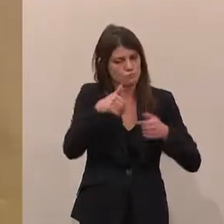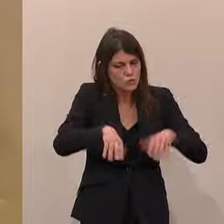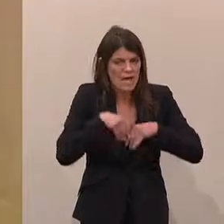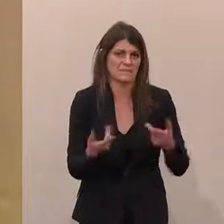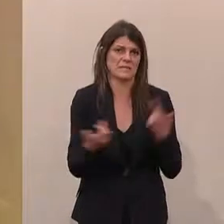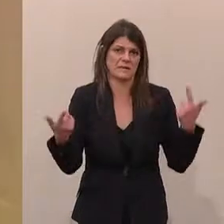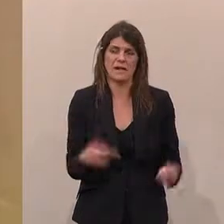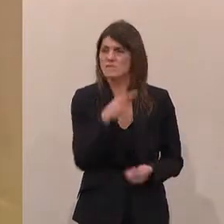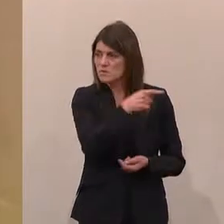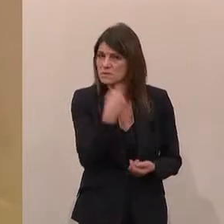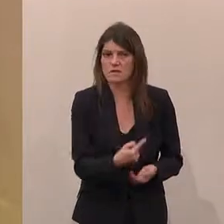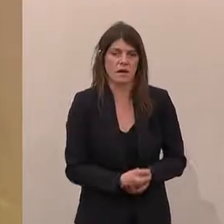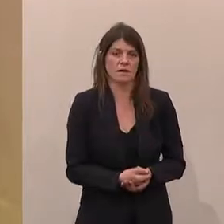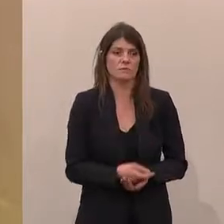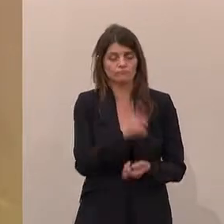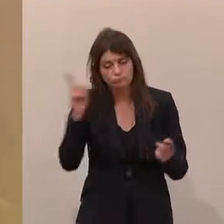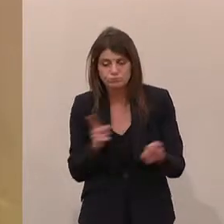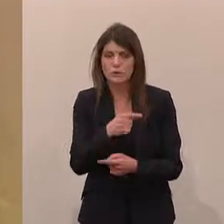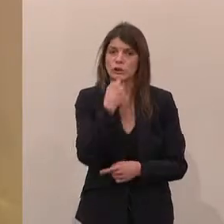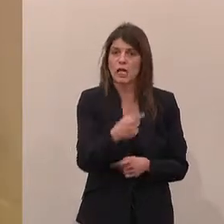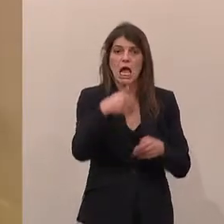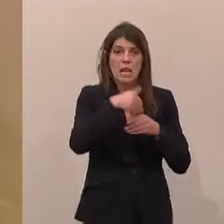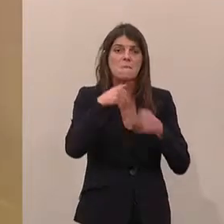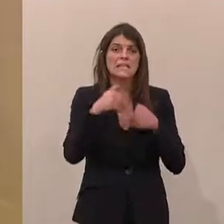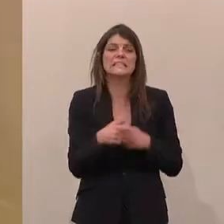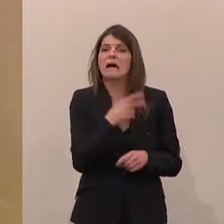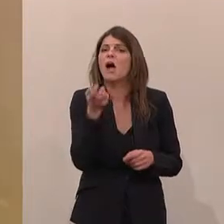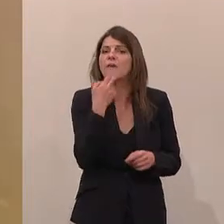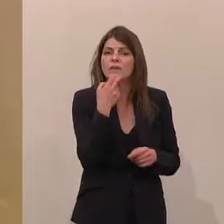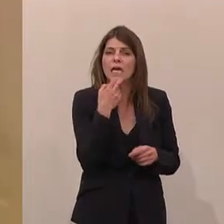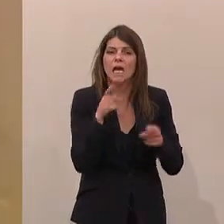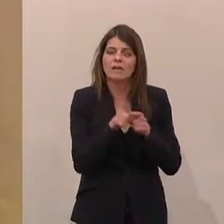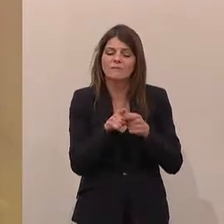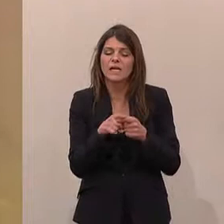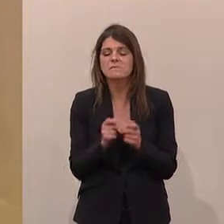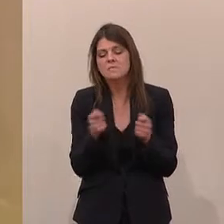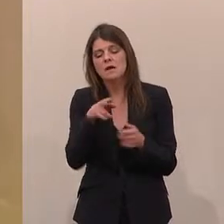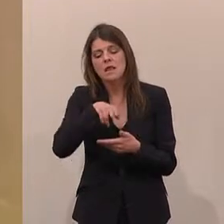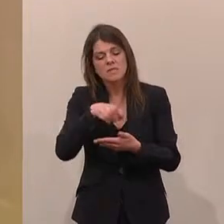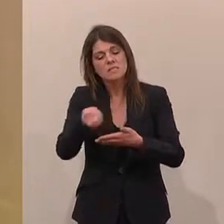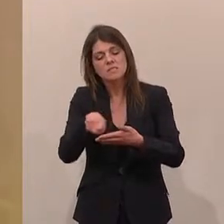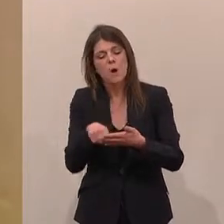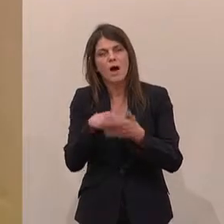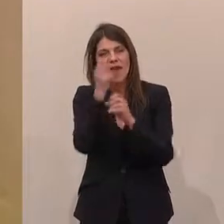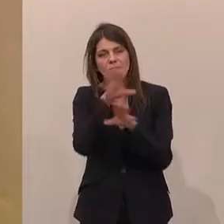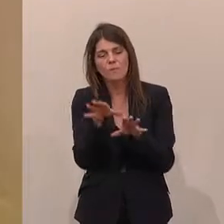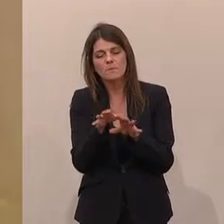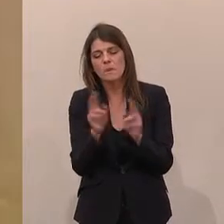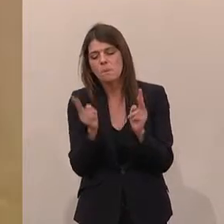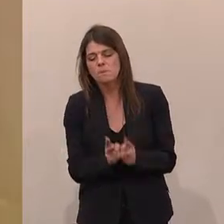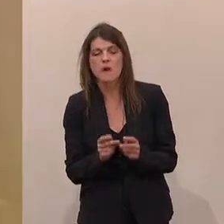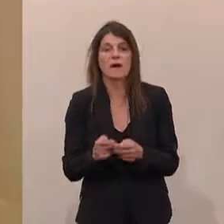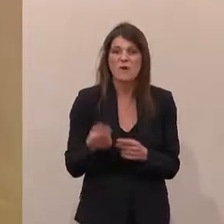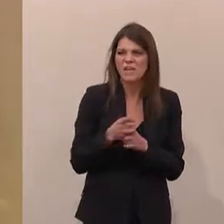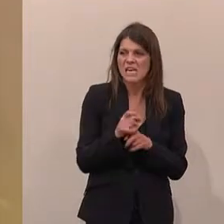akzeptieren. Sie stellen sich hin und behaupten, der Innenminister wollte Zensur und Informationen einschränken. Sie sprechen von